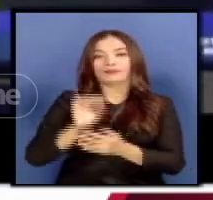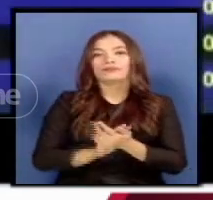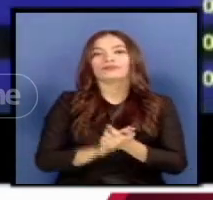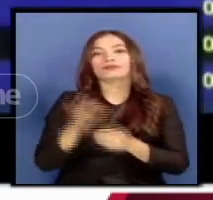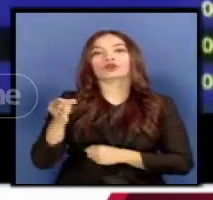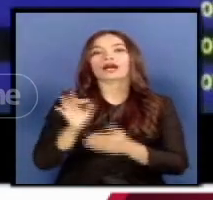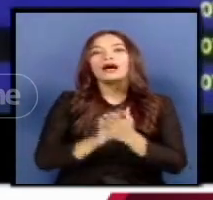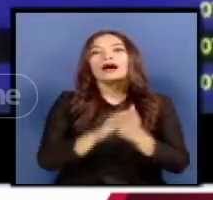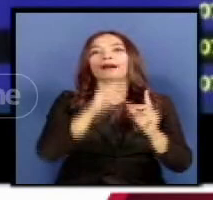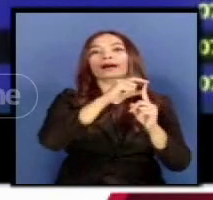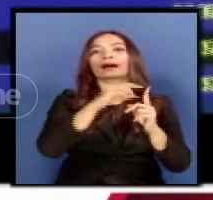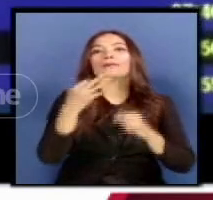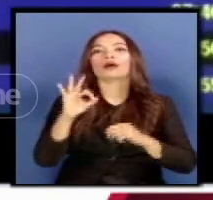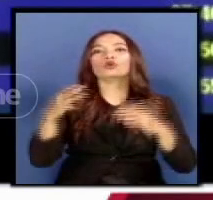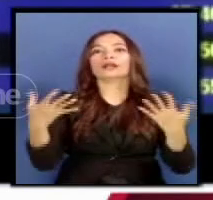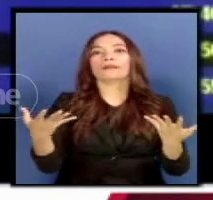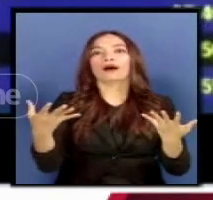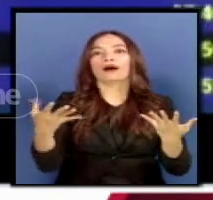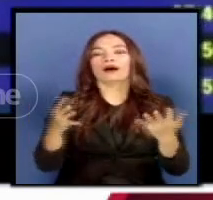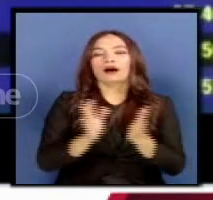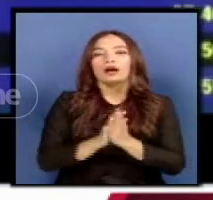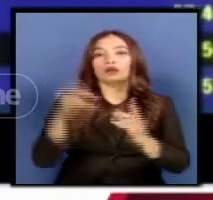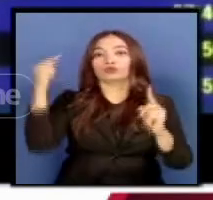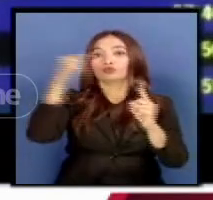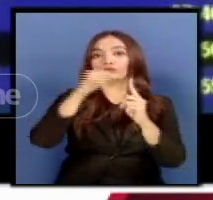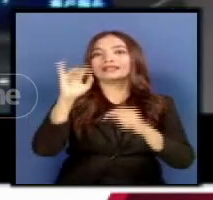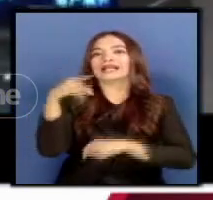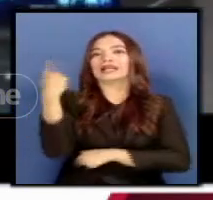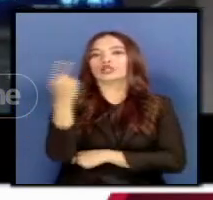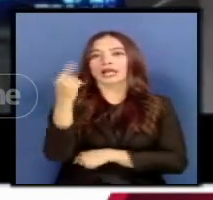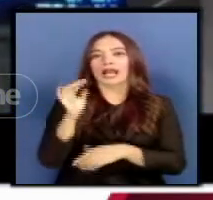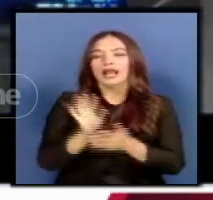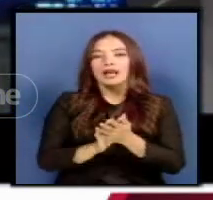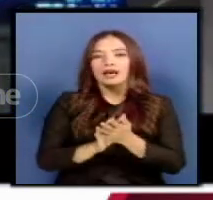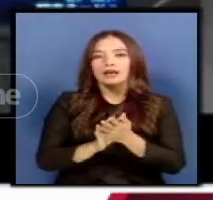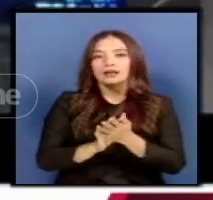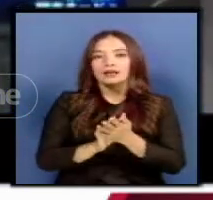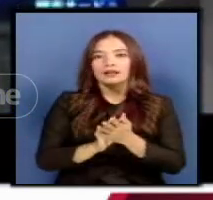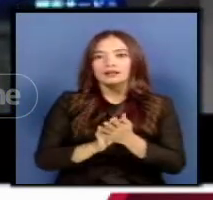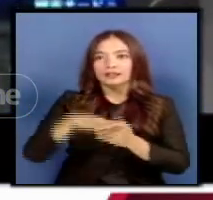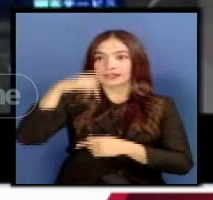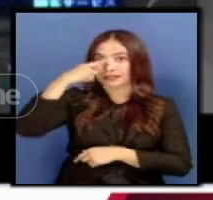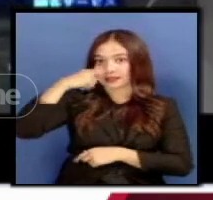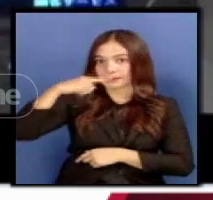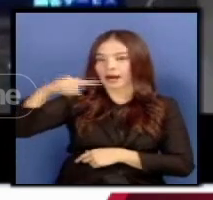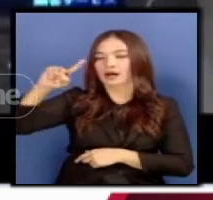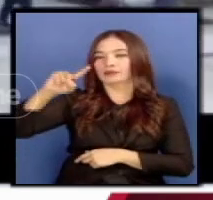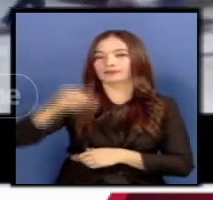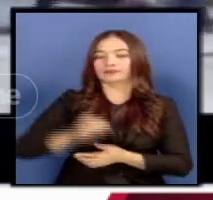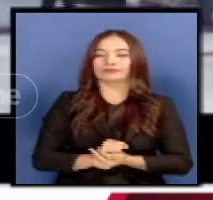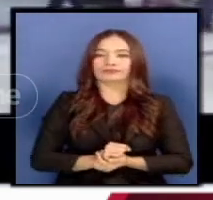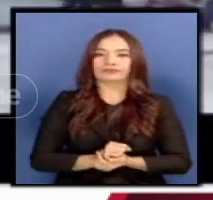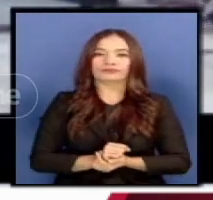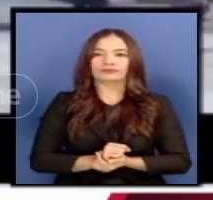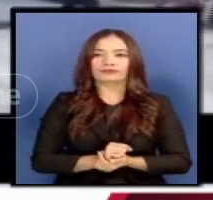Namu, Pekanbaru, dan satu lagi yaitu untuk rute internasional, yaitu Kuala Namu, Don Muang, ataupun Bangkok.